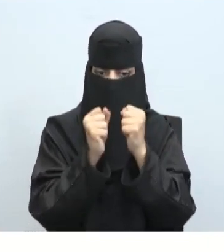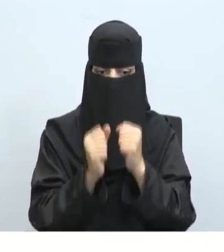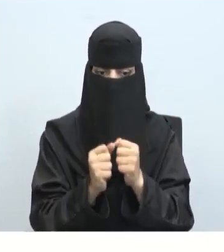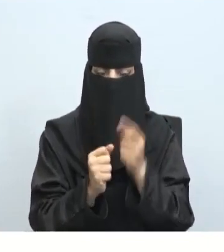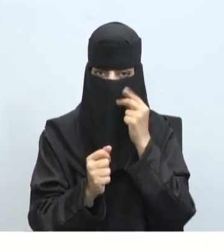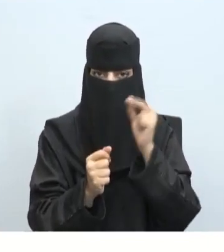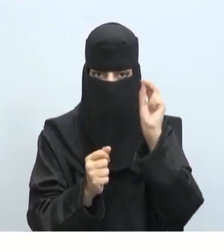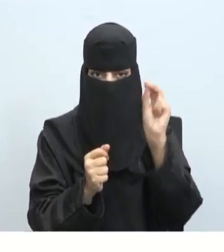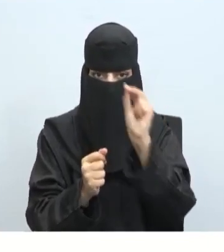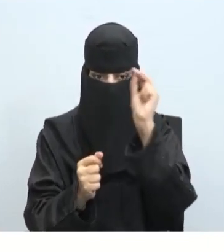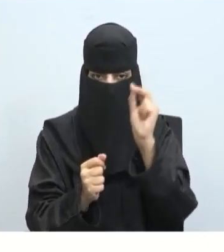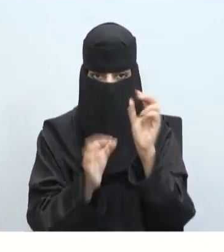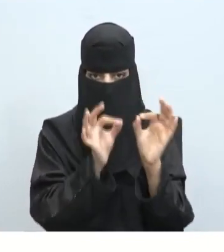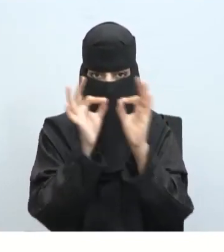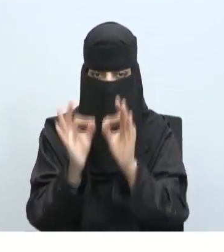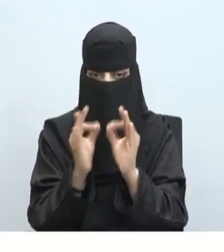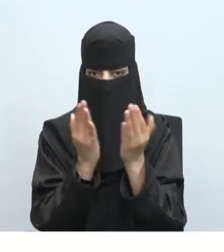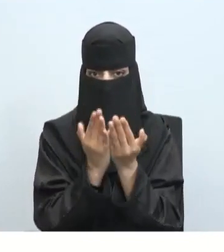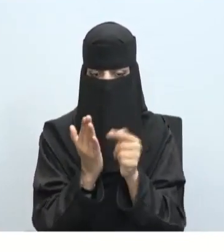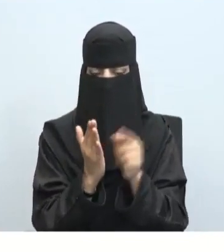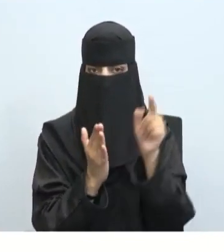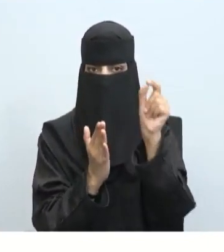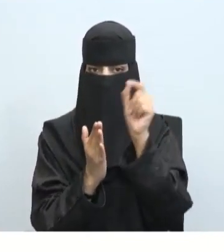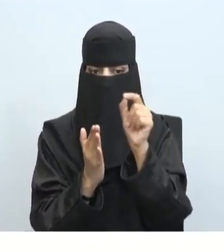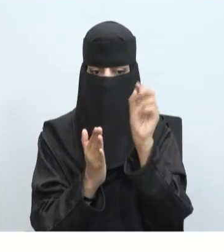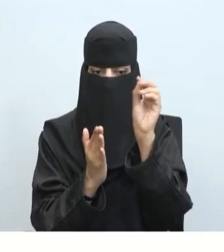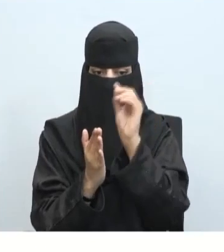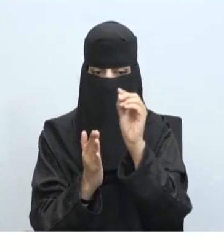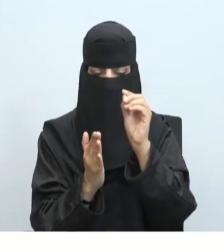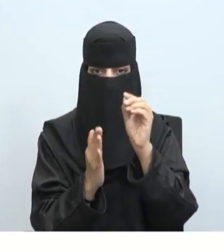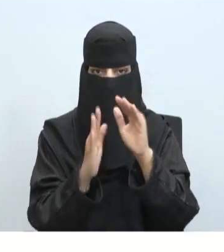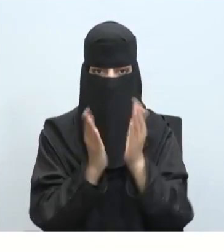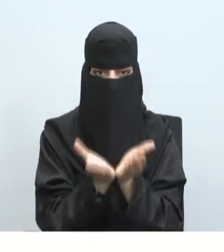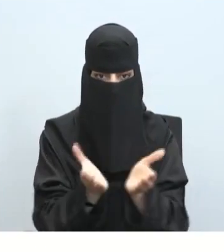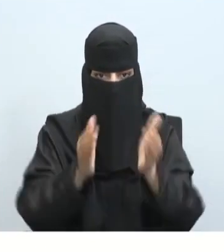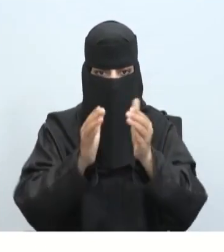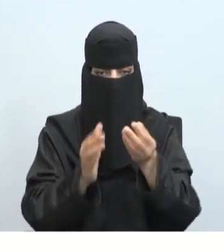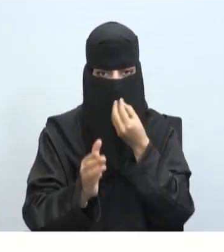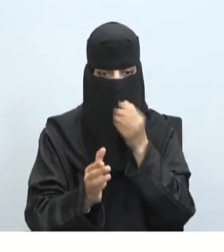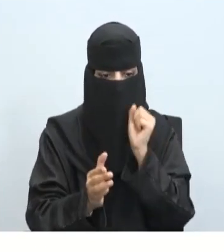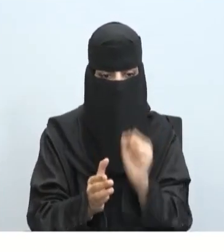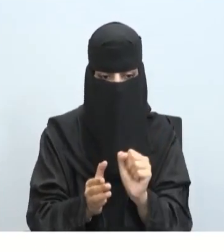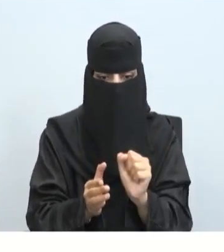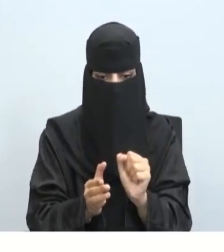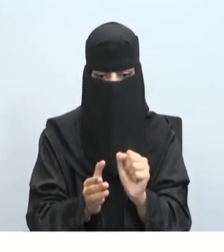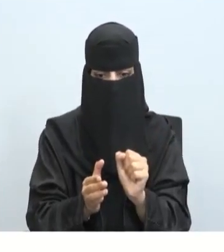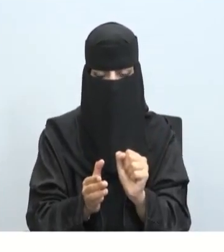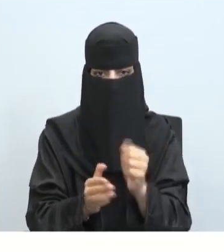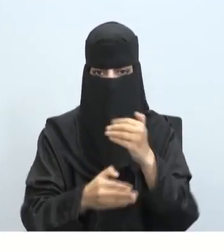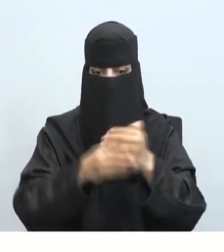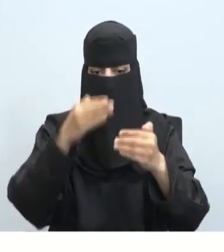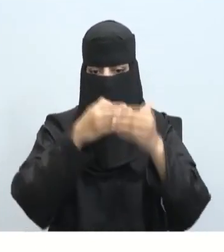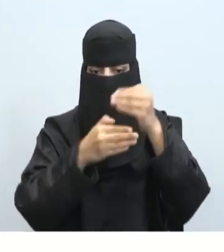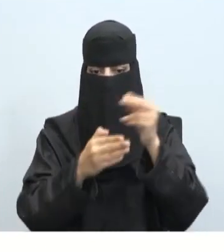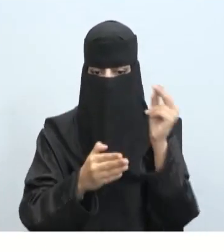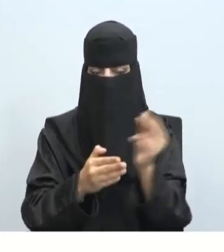نقشت الايات القرانيه الكريم على الاواني والمباني